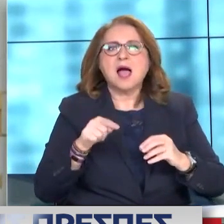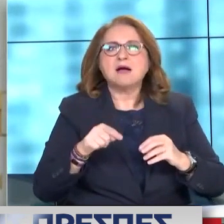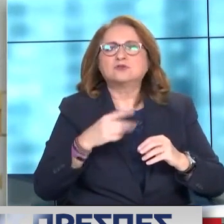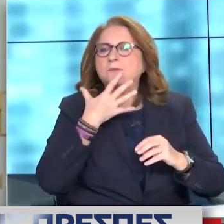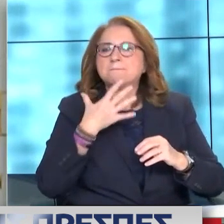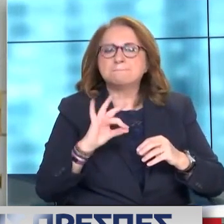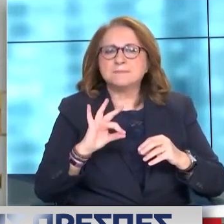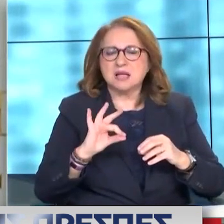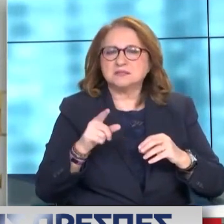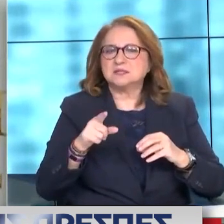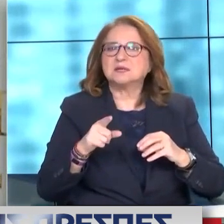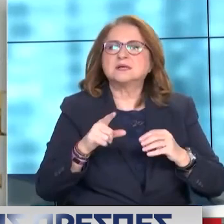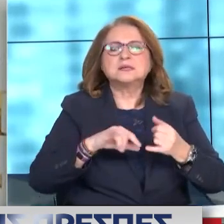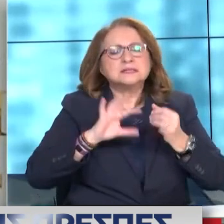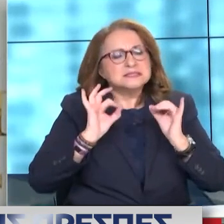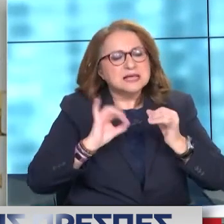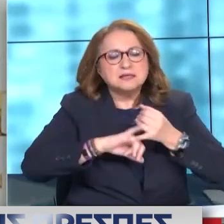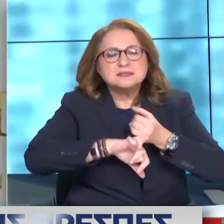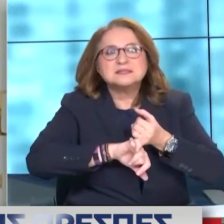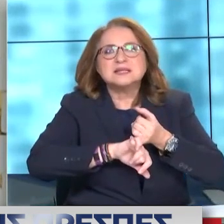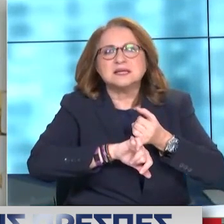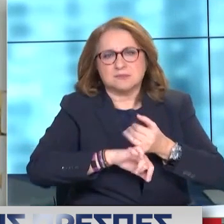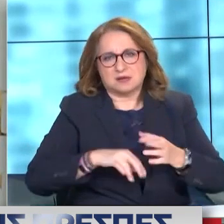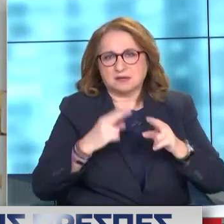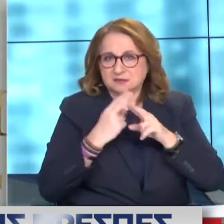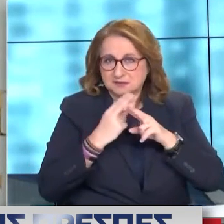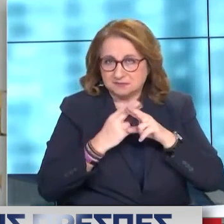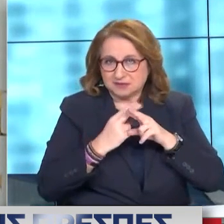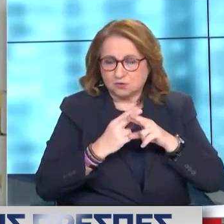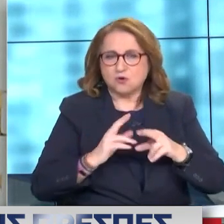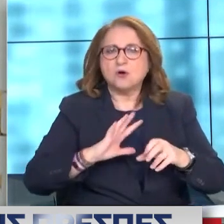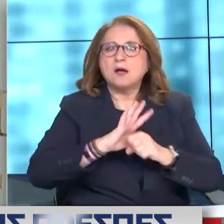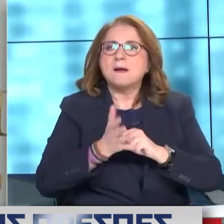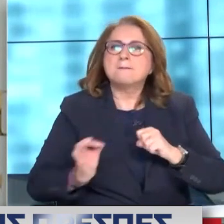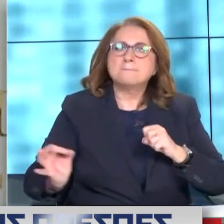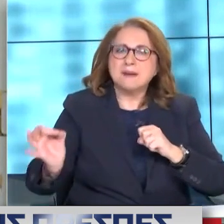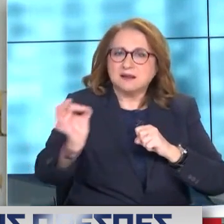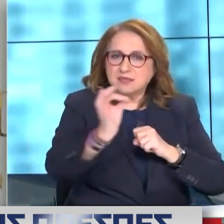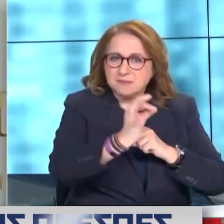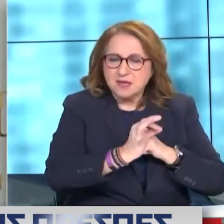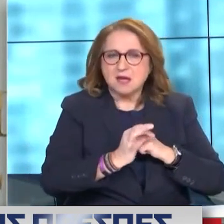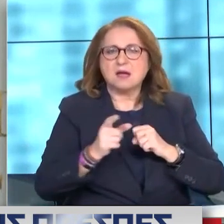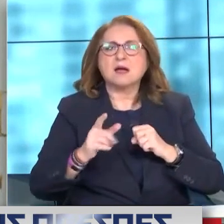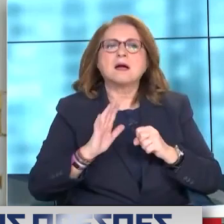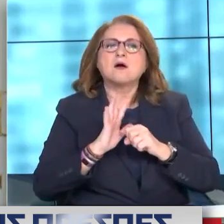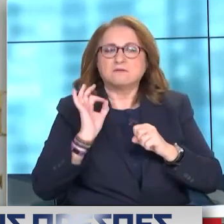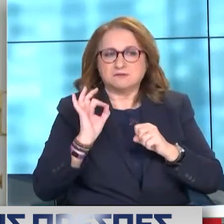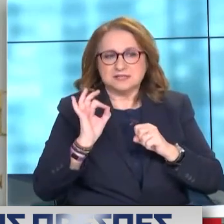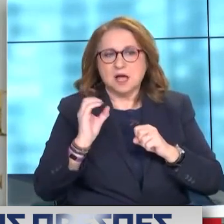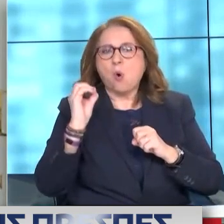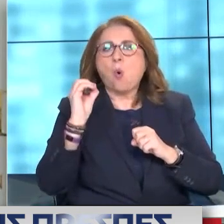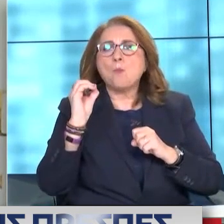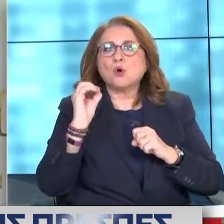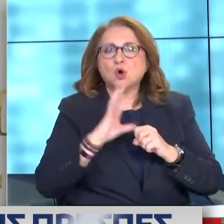τις τελευταίες ενστάσεις της και το βέτο και να στέρξει στην προώθηση των διπλωματικών διαπραγματεύσεων για την ένταξη των Σκοπίων όπως και